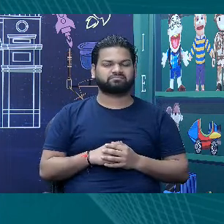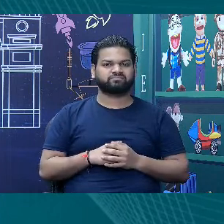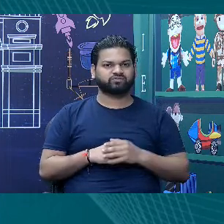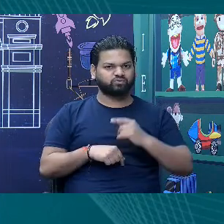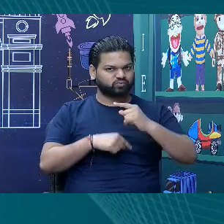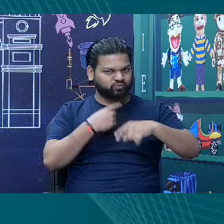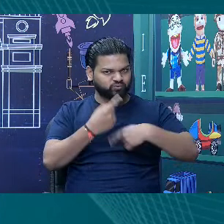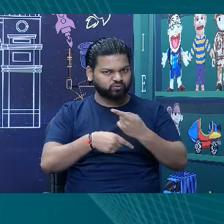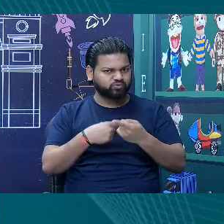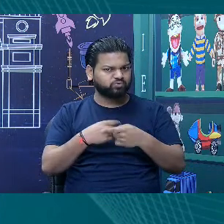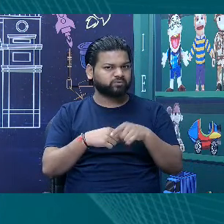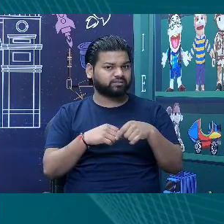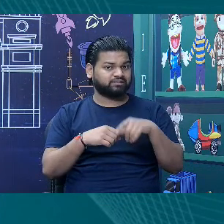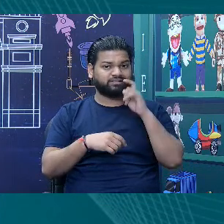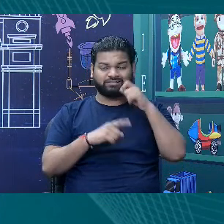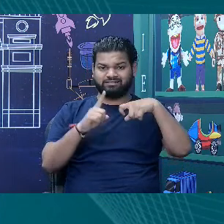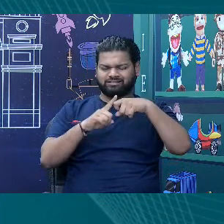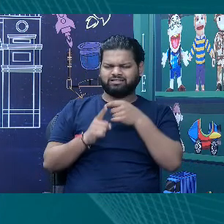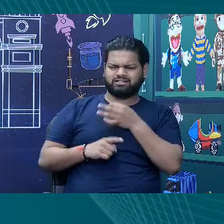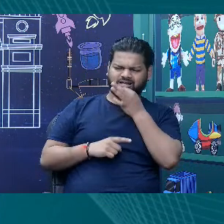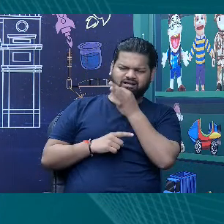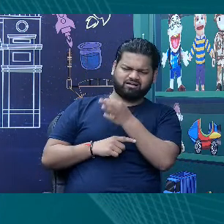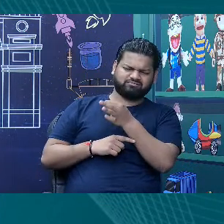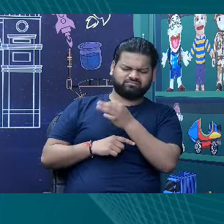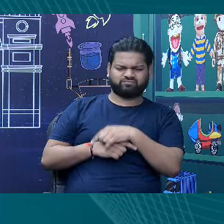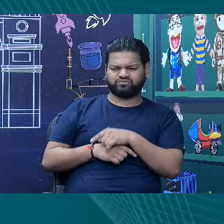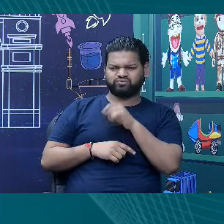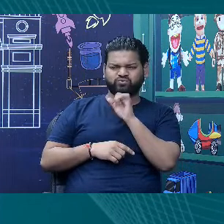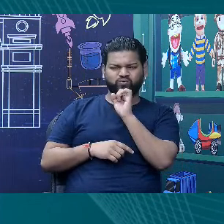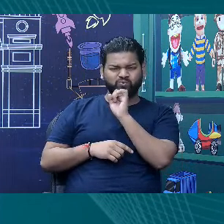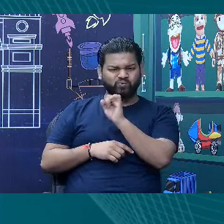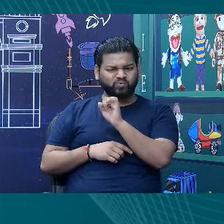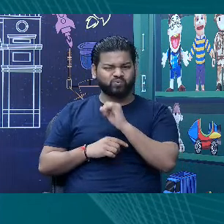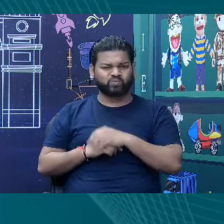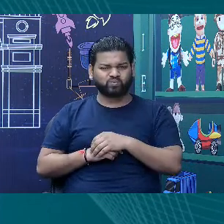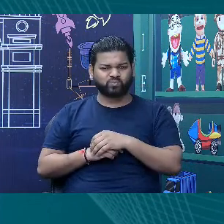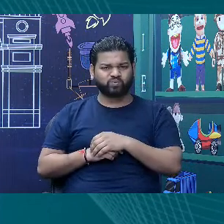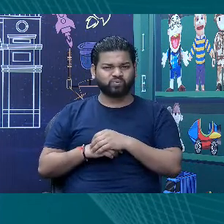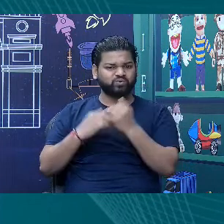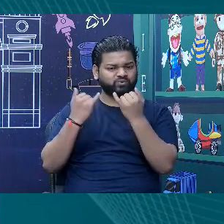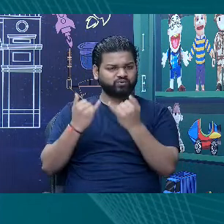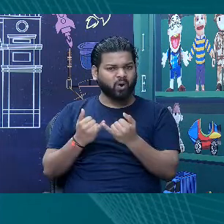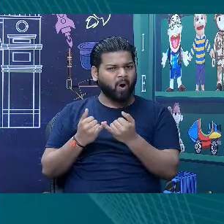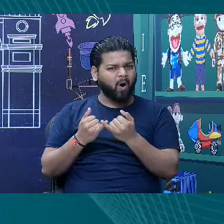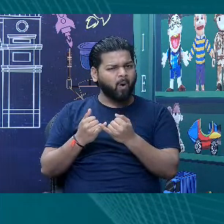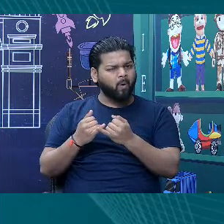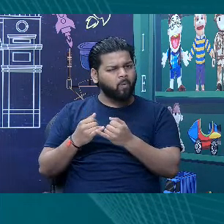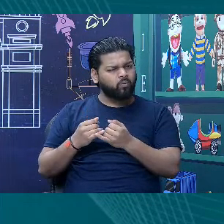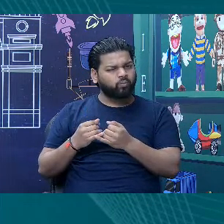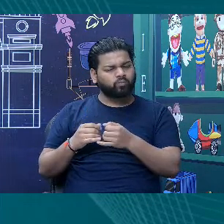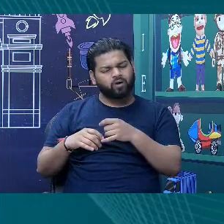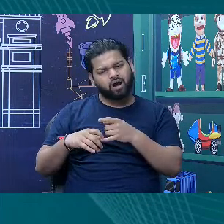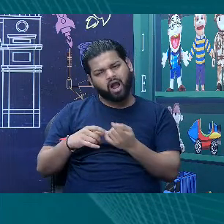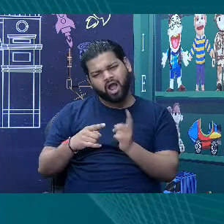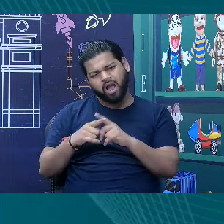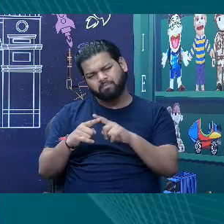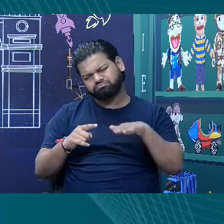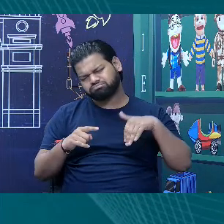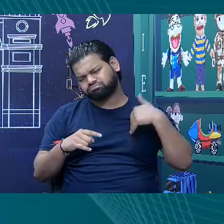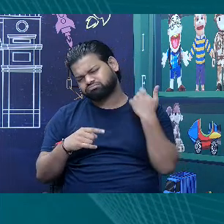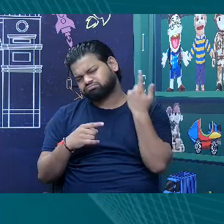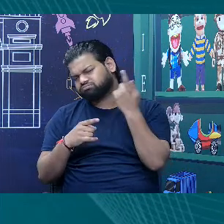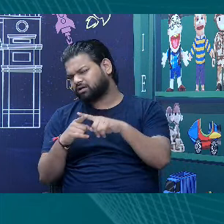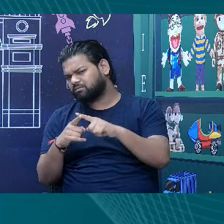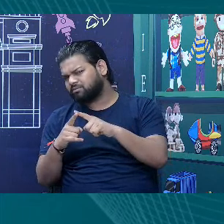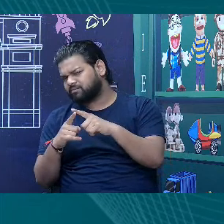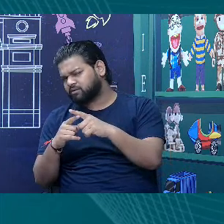Then Kanga also asks him what is the best thing about, now this is the most important thing that Hawking says in this lesson, I